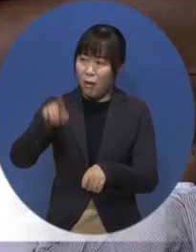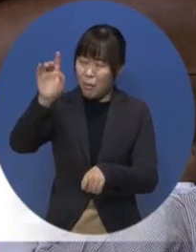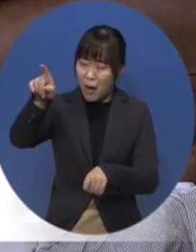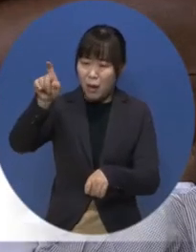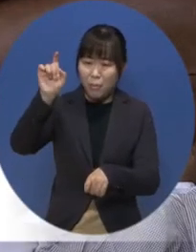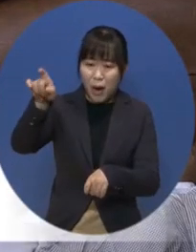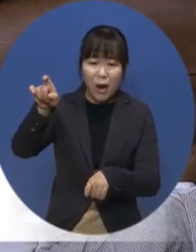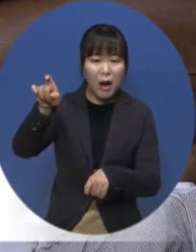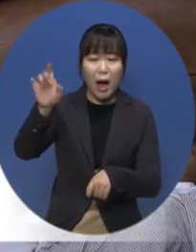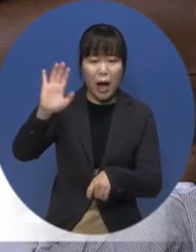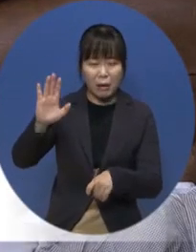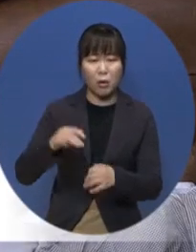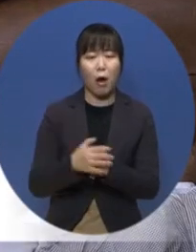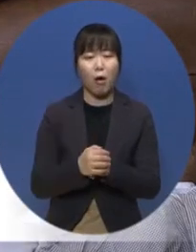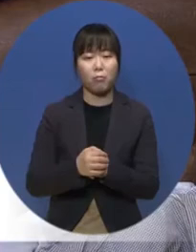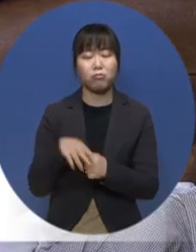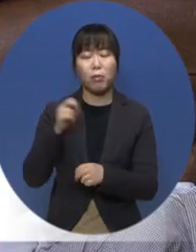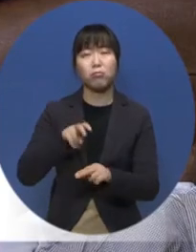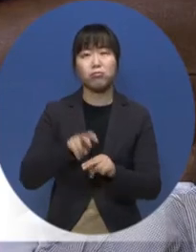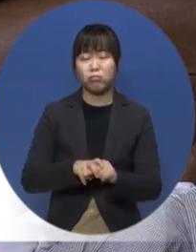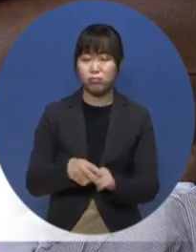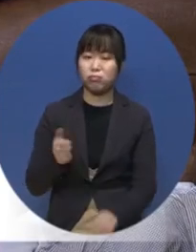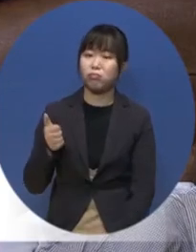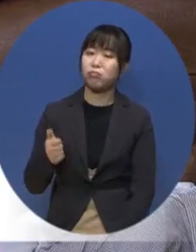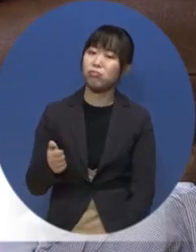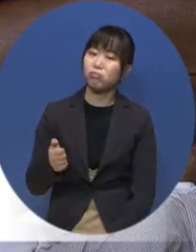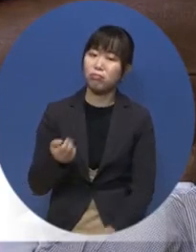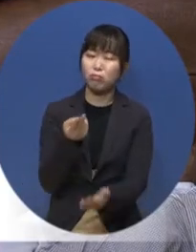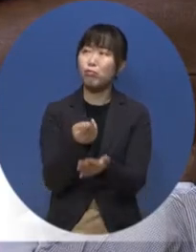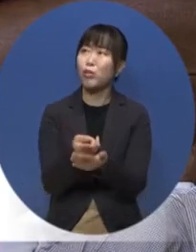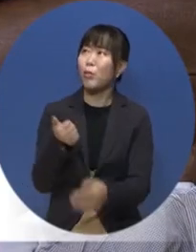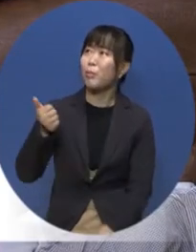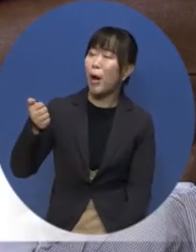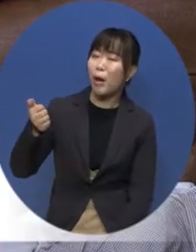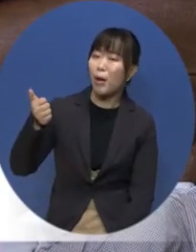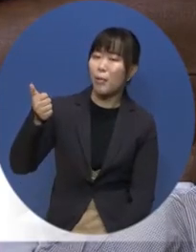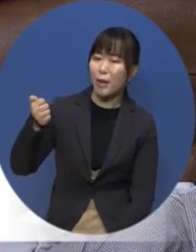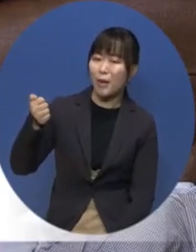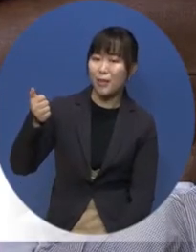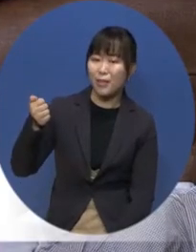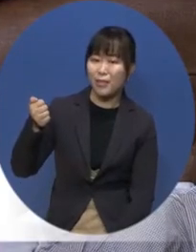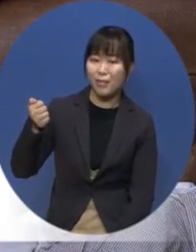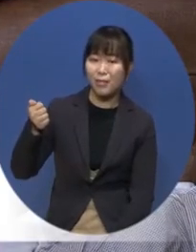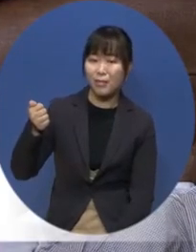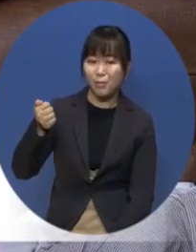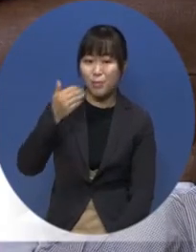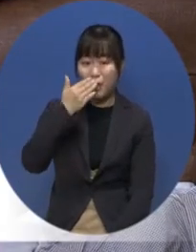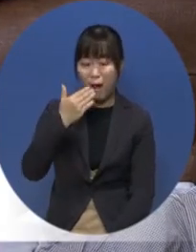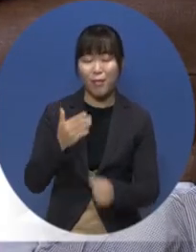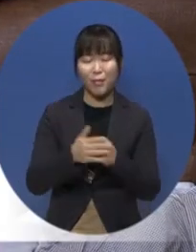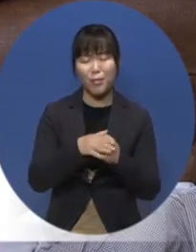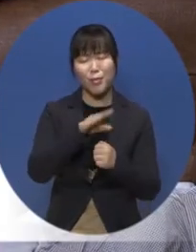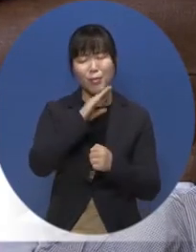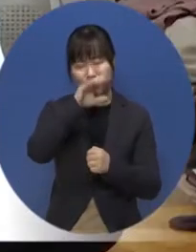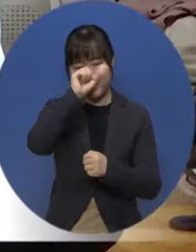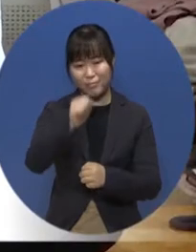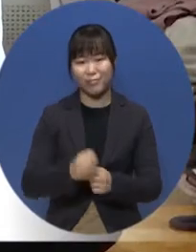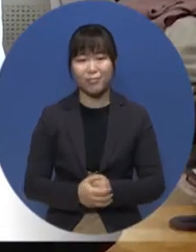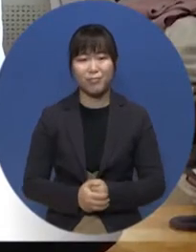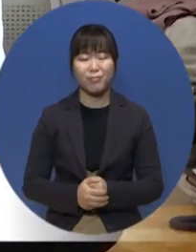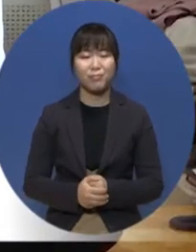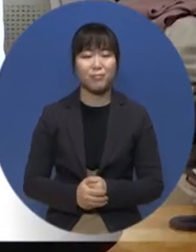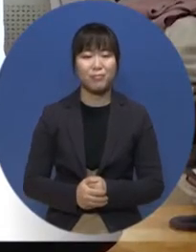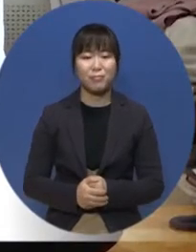불쾌하고 또 거야 하고 하는데 이거는 그냥 둬서 여다 독후 섞어 먹히고 하니까 훨씬 팬 어조